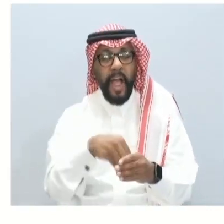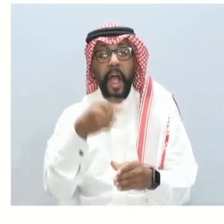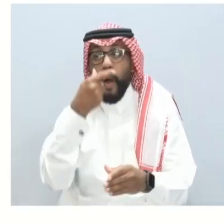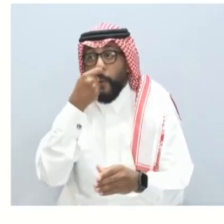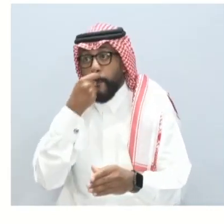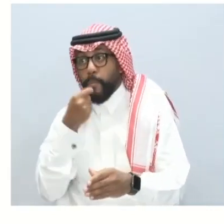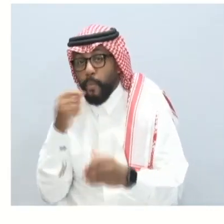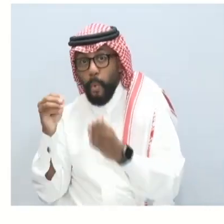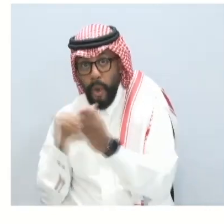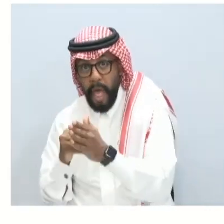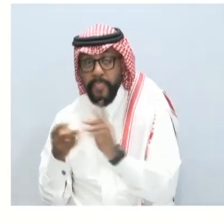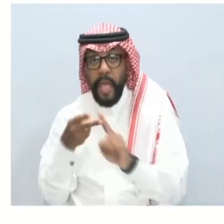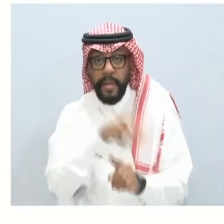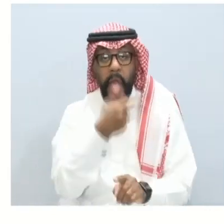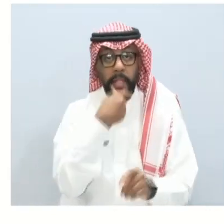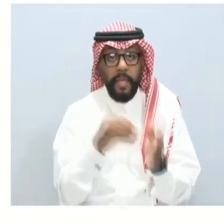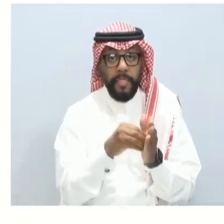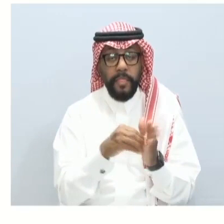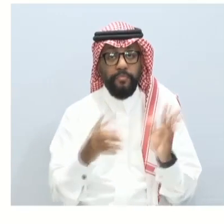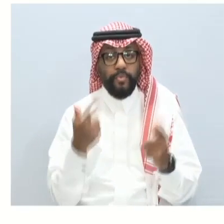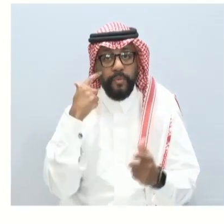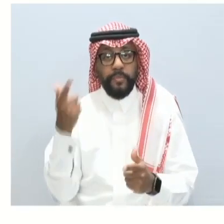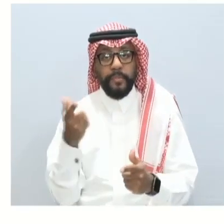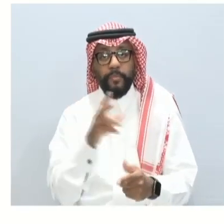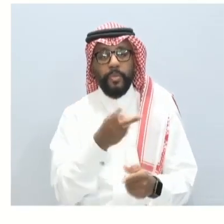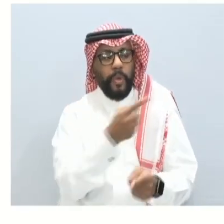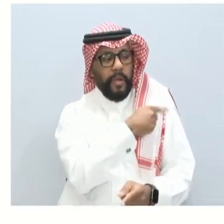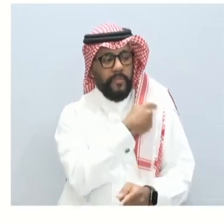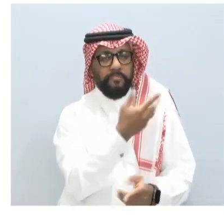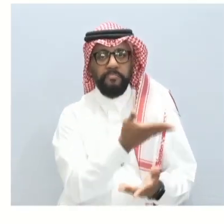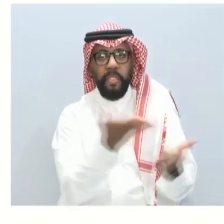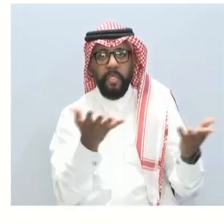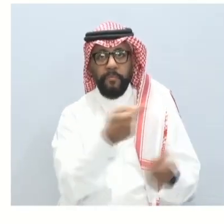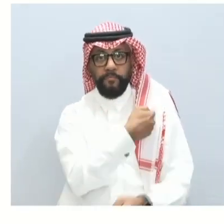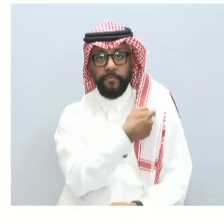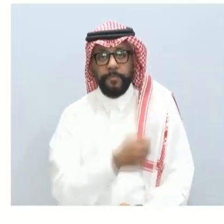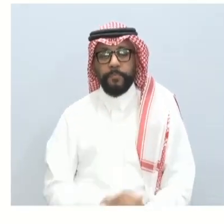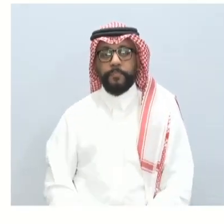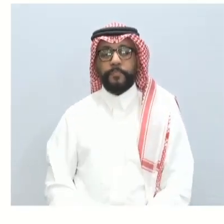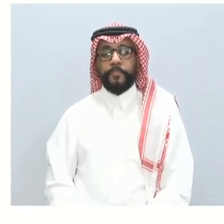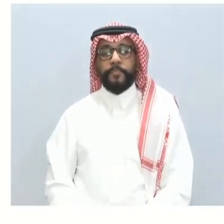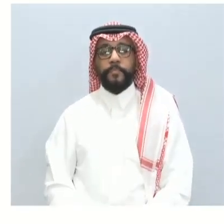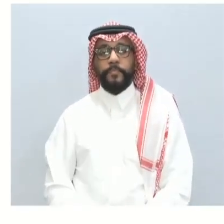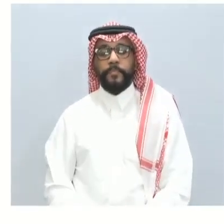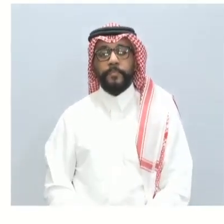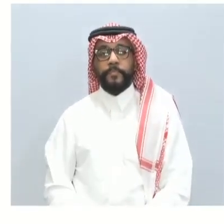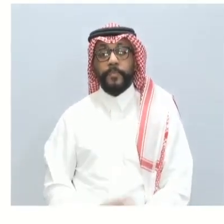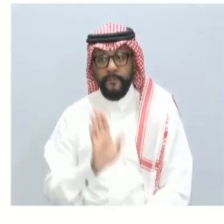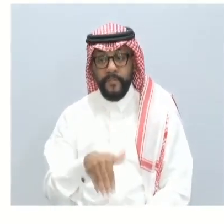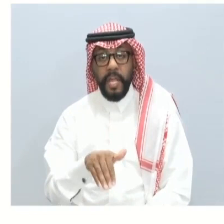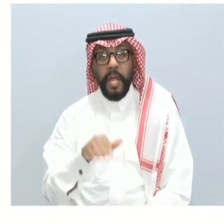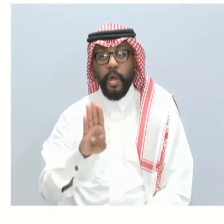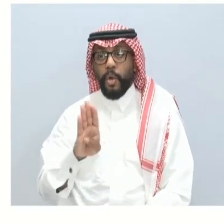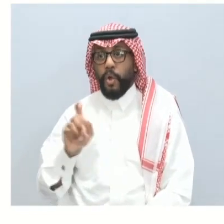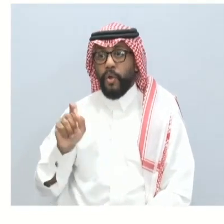تصل الى حد الكفر الاكبر المخرج من المله يعني سميت في القران والسنه كفرا لكن